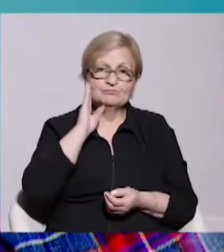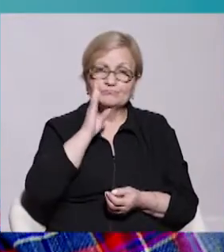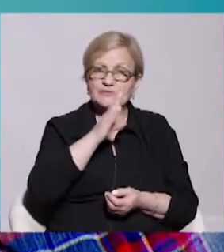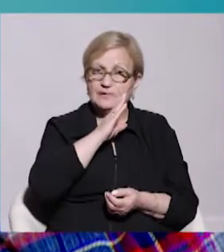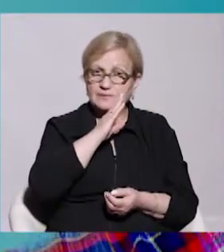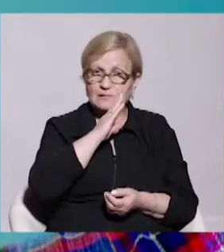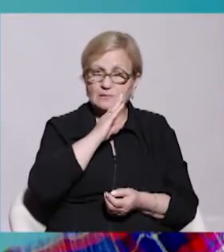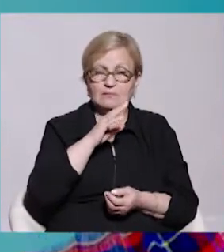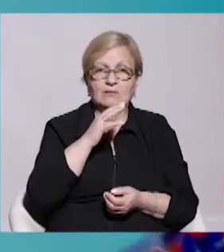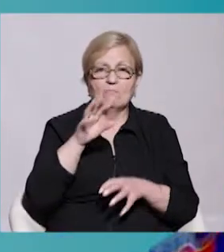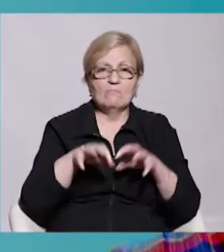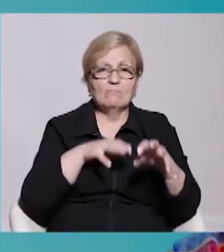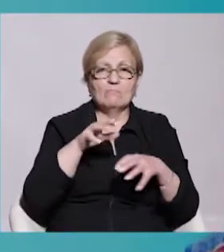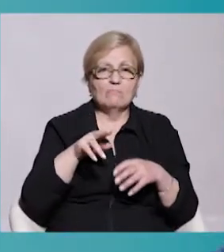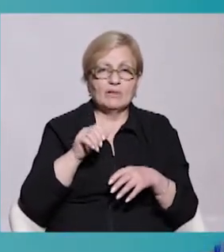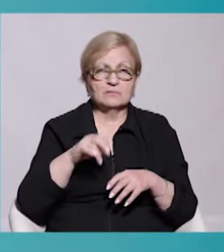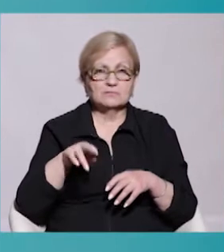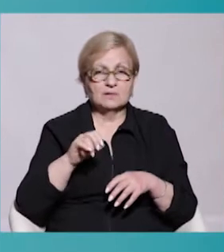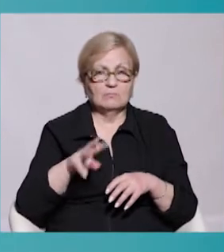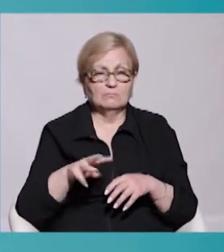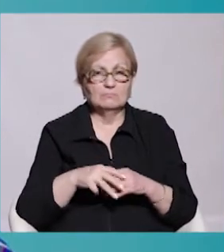დედა პანდამ